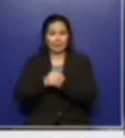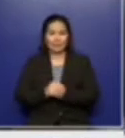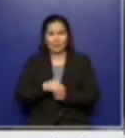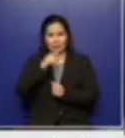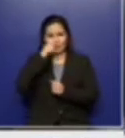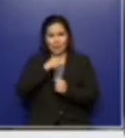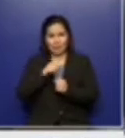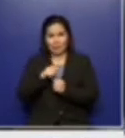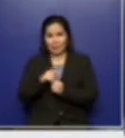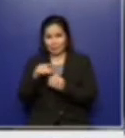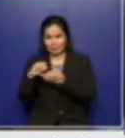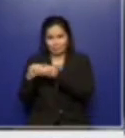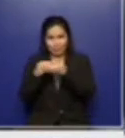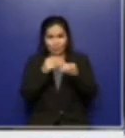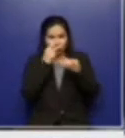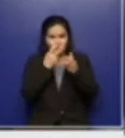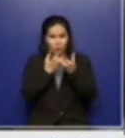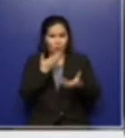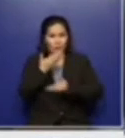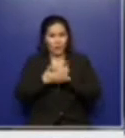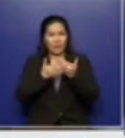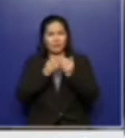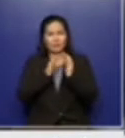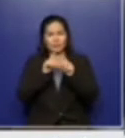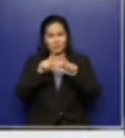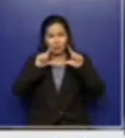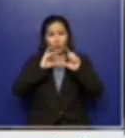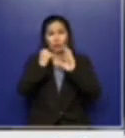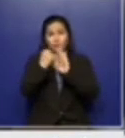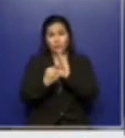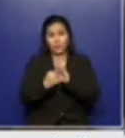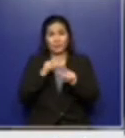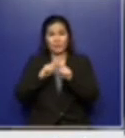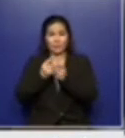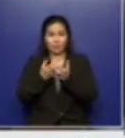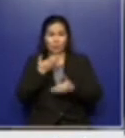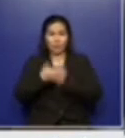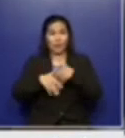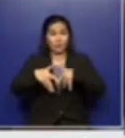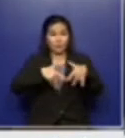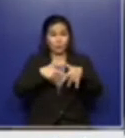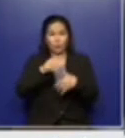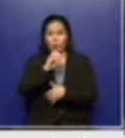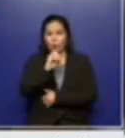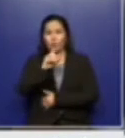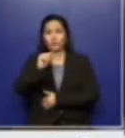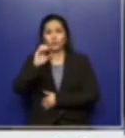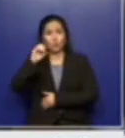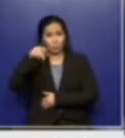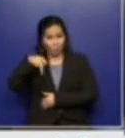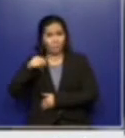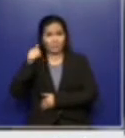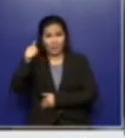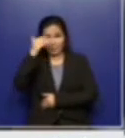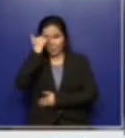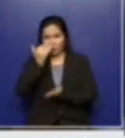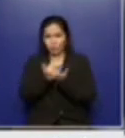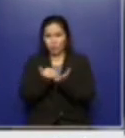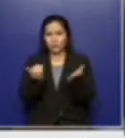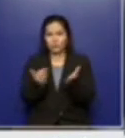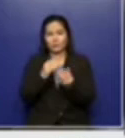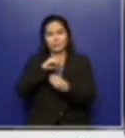ะล็อกให้เข้าไปดูในสินค้าโอท็อปแต่ละจังหวัดจะทำให้เกิดการกระตุ้นเศรษฐกิจที่ดีนะครับก็เลยฝ